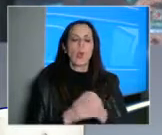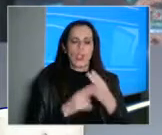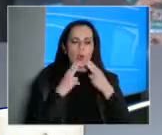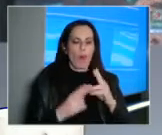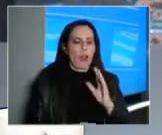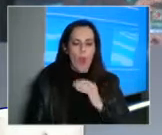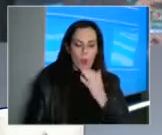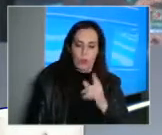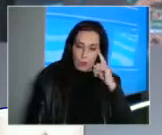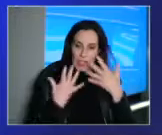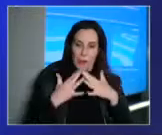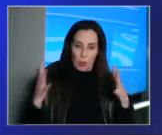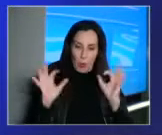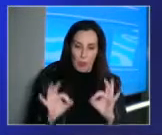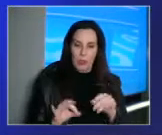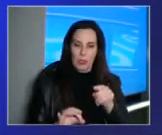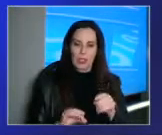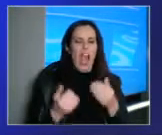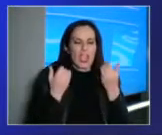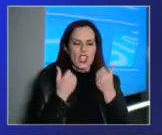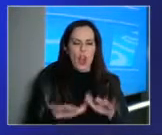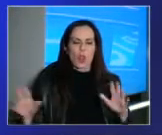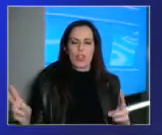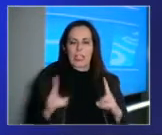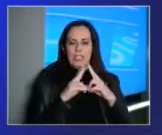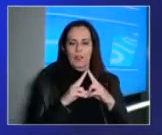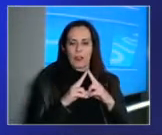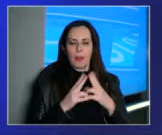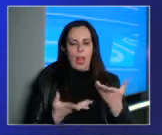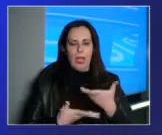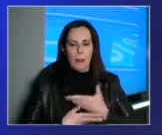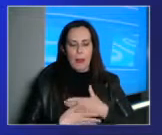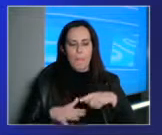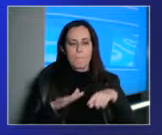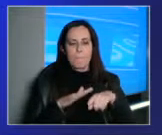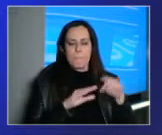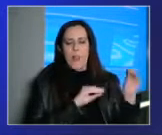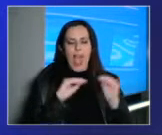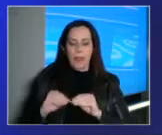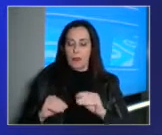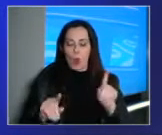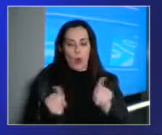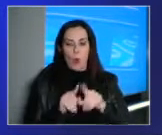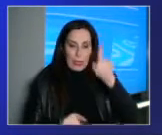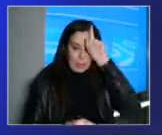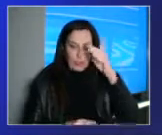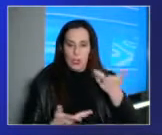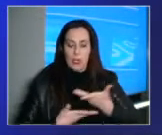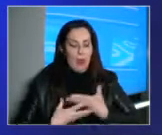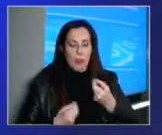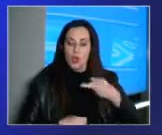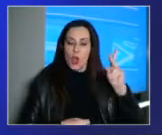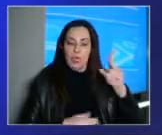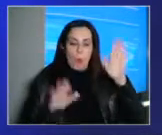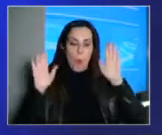אני חושב שהסיפור הגדול באמת פה זה הכישלון של צרפת בקליטת מאגרים, בהשוואה לגרמניה השכנה שקלטה הרבה